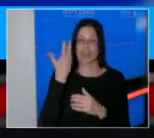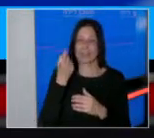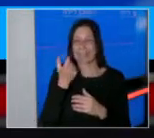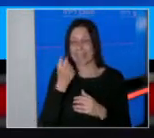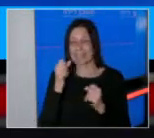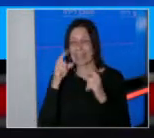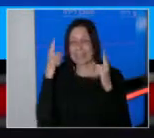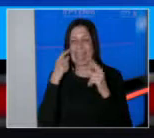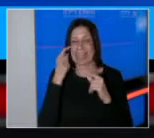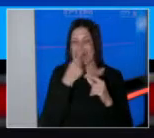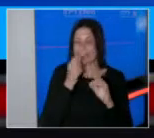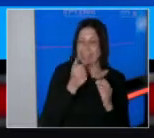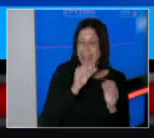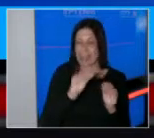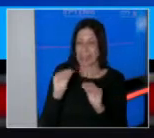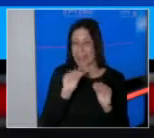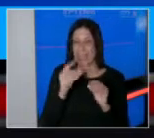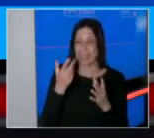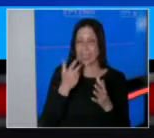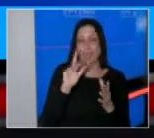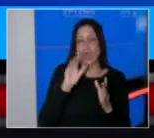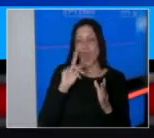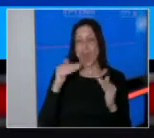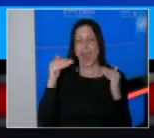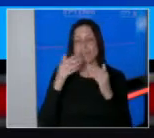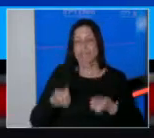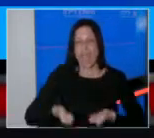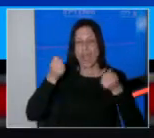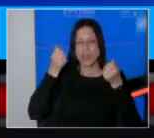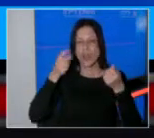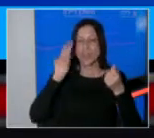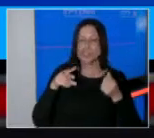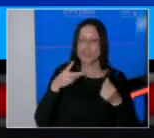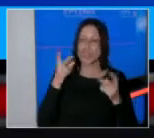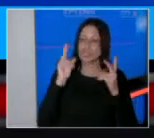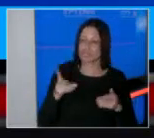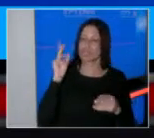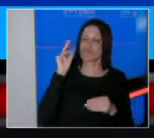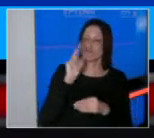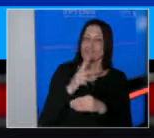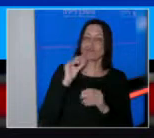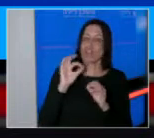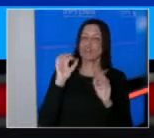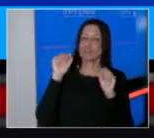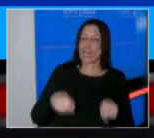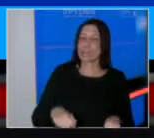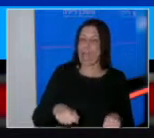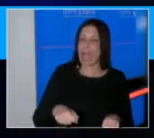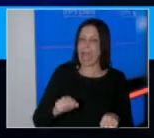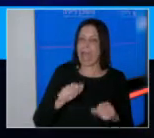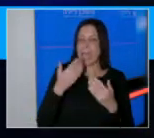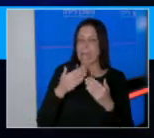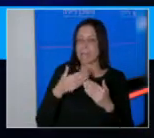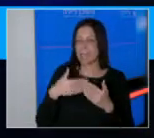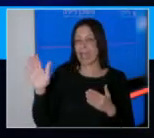פתחו עיניים וטיפה זזו קצת ימינה או שמאלה ממה שחינכו אותם, אז יש כאן איזשהו מנגנון של שליטה. אני חושבת שאם מרחיקים